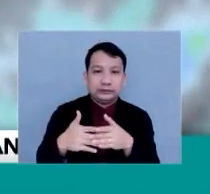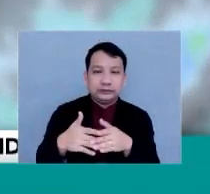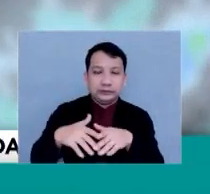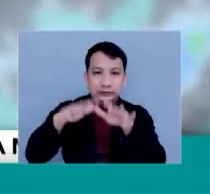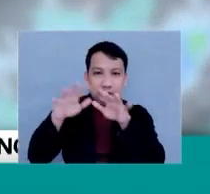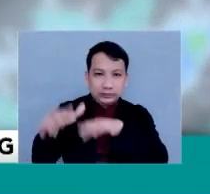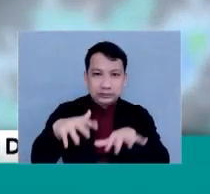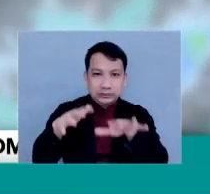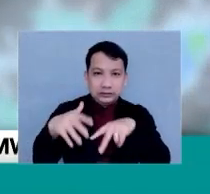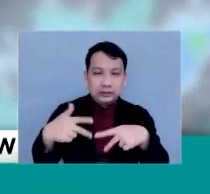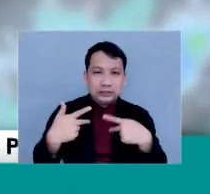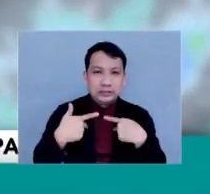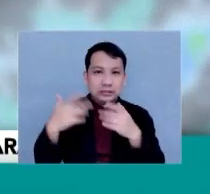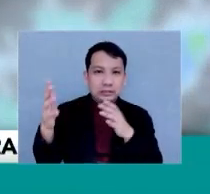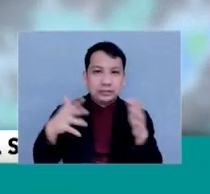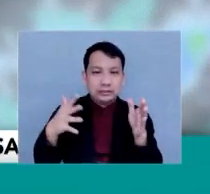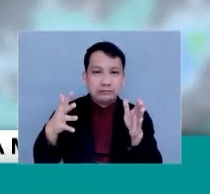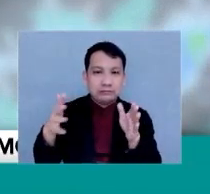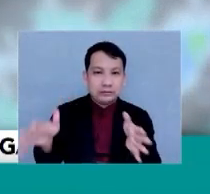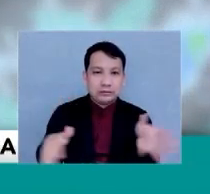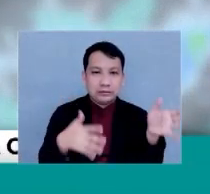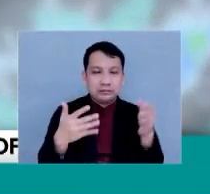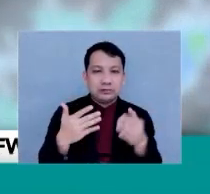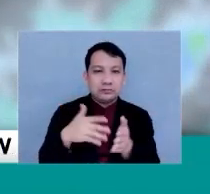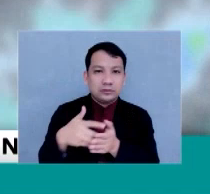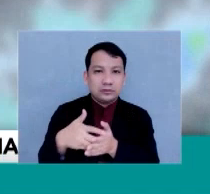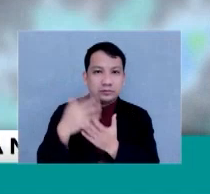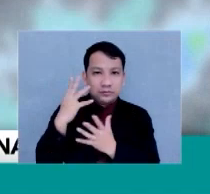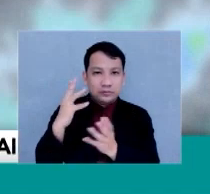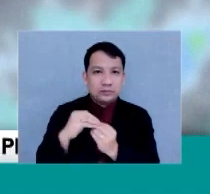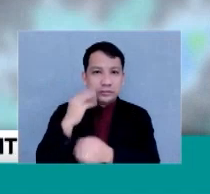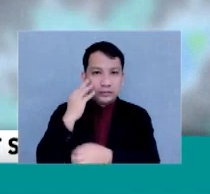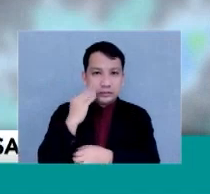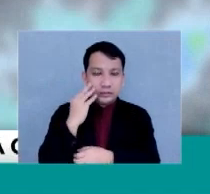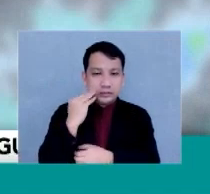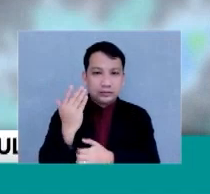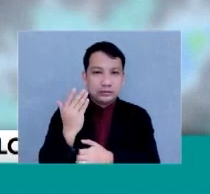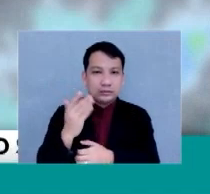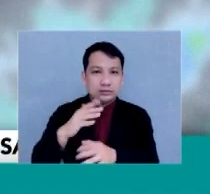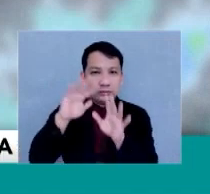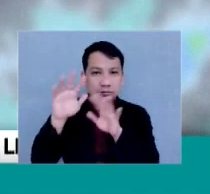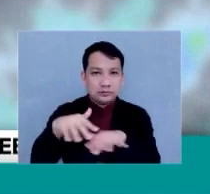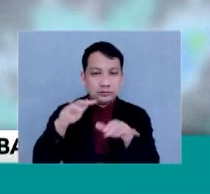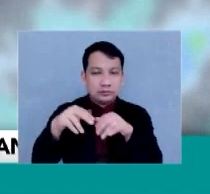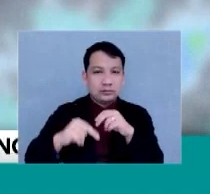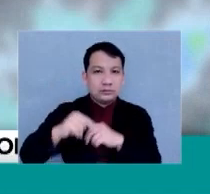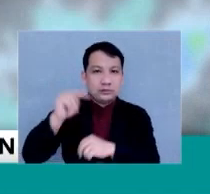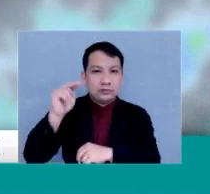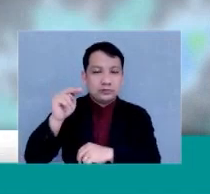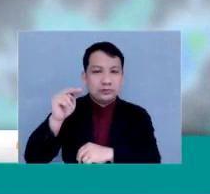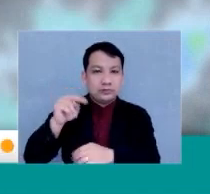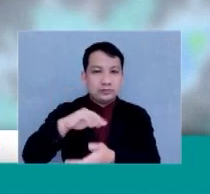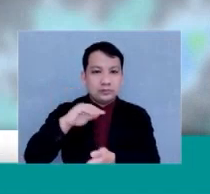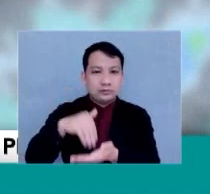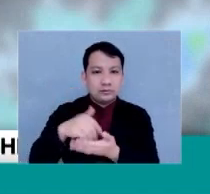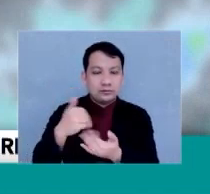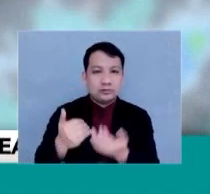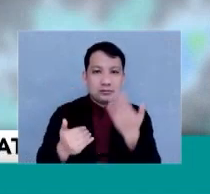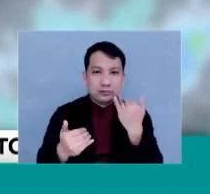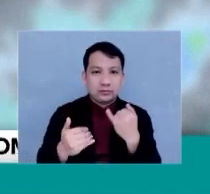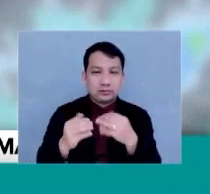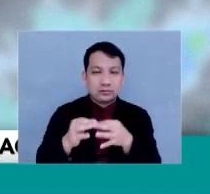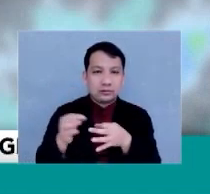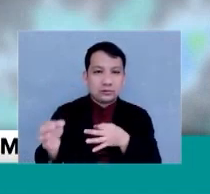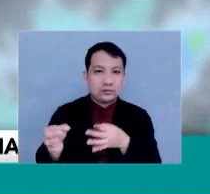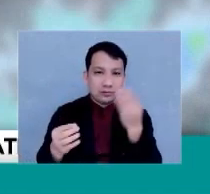na may dalang malakas na hangin. Mas mahina naman ang mararanasang pag-ulan sa Hilaga at Gitnang Luzon dulot ng